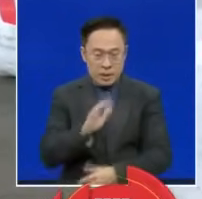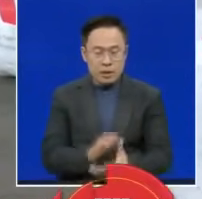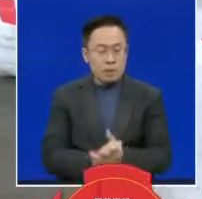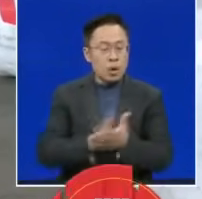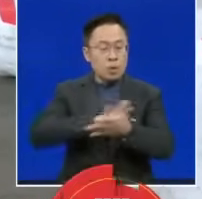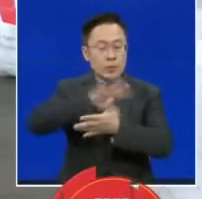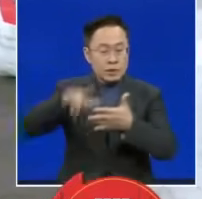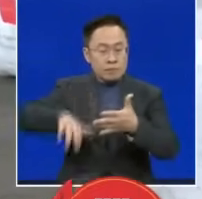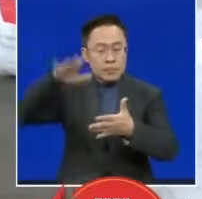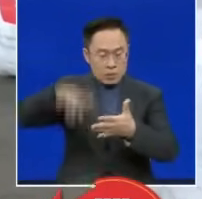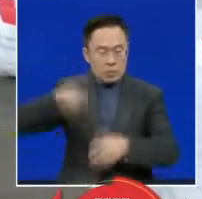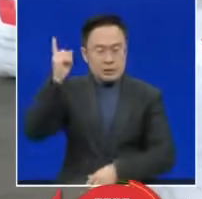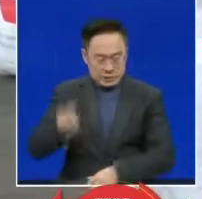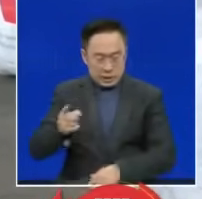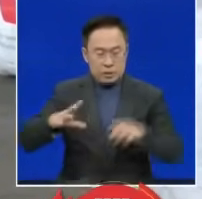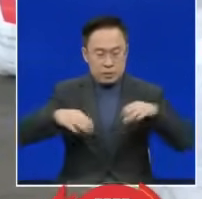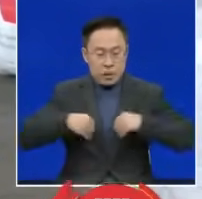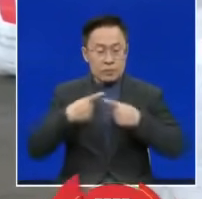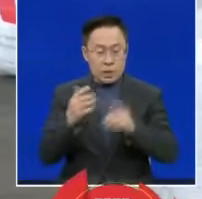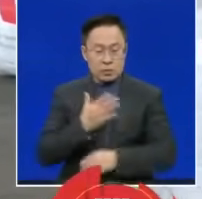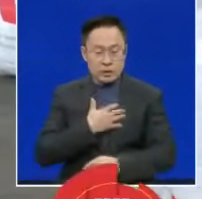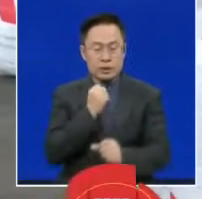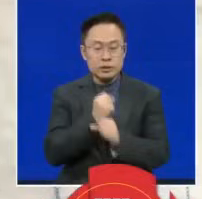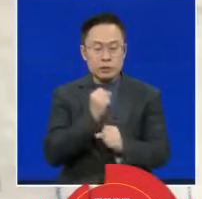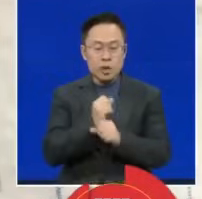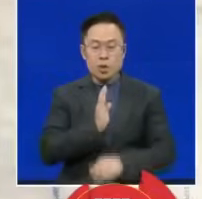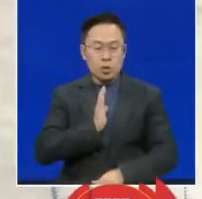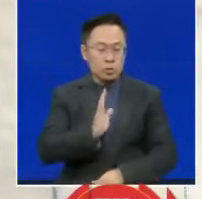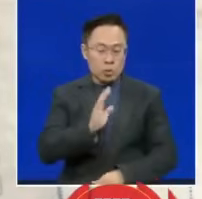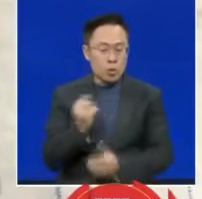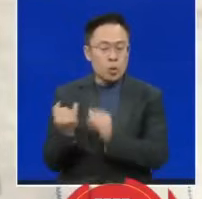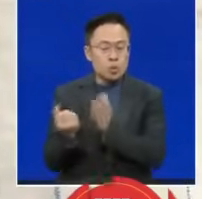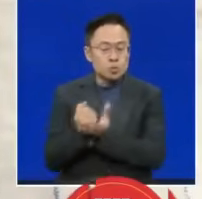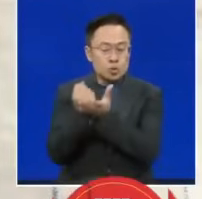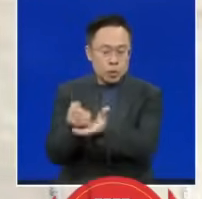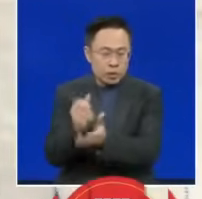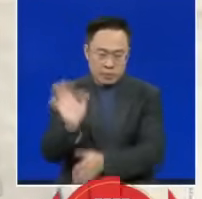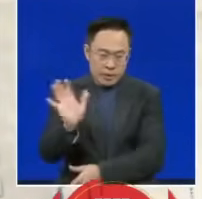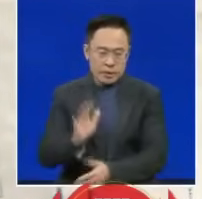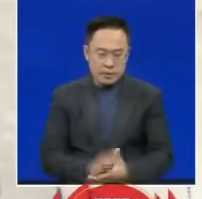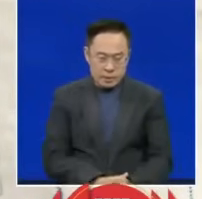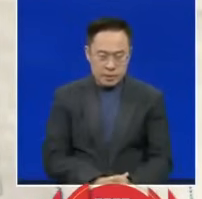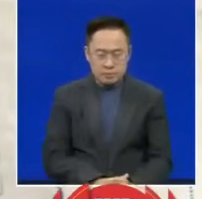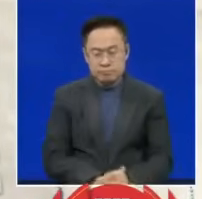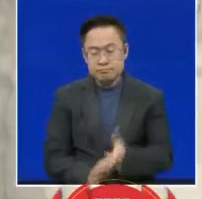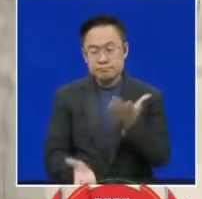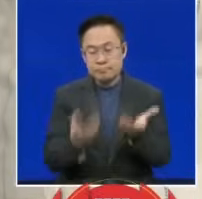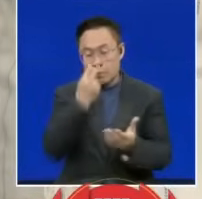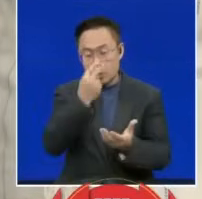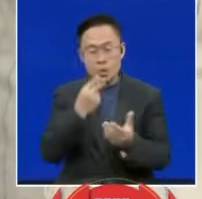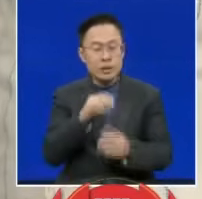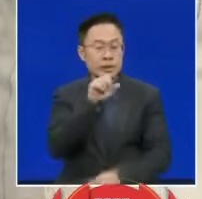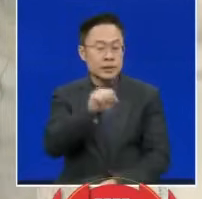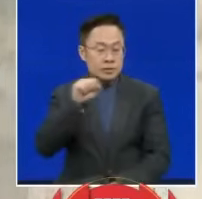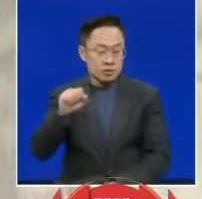เป็นญาติตัดญาติกันได้แต่ก็จะพยายามทำงานเพื่อพิสูจน์ตนเองนะคะก็อันนี้ก็เป็นโพสต์ถ้าเกิดว่าใครอยากอ่านรายละเอียดก็ไปอ่าน